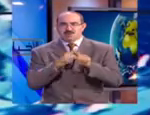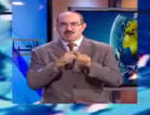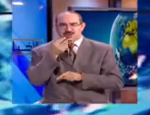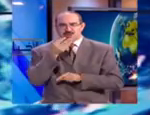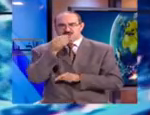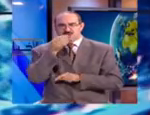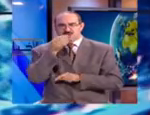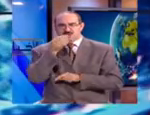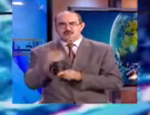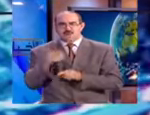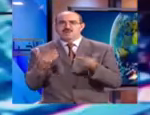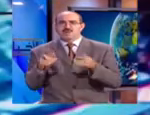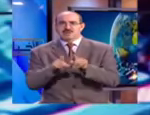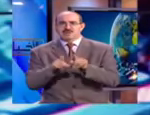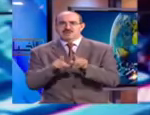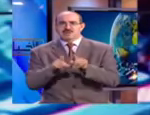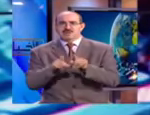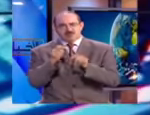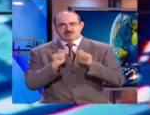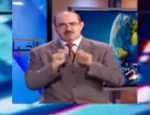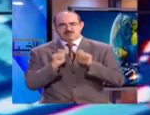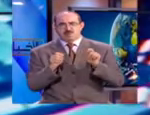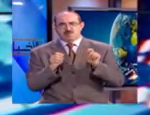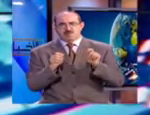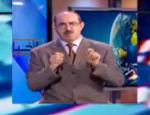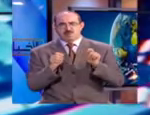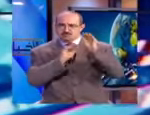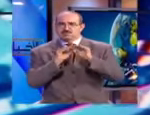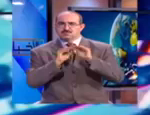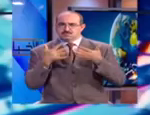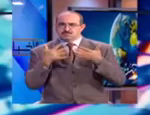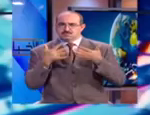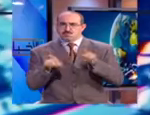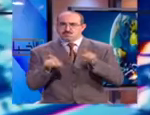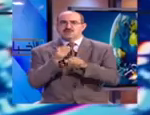أنه فضلا على ضرورة احترام التدابير الاحترازية